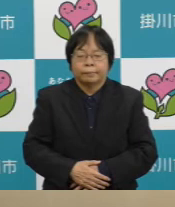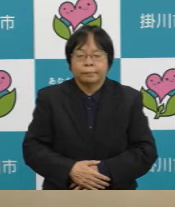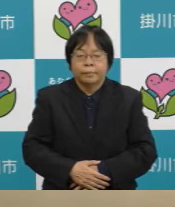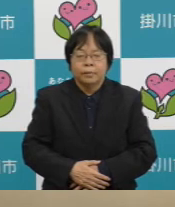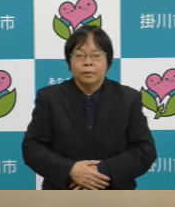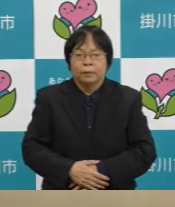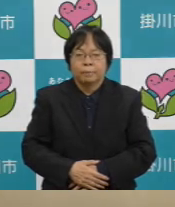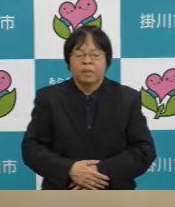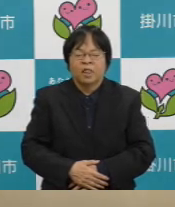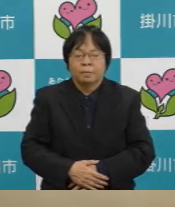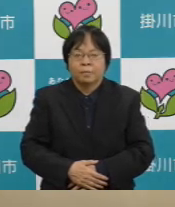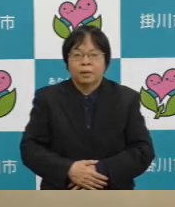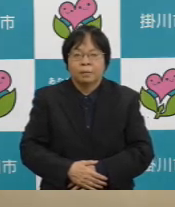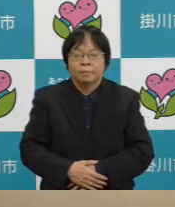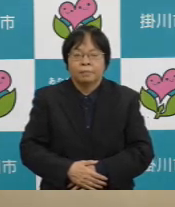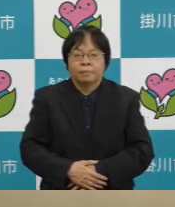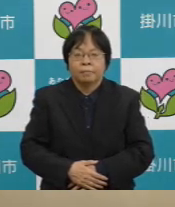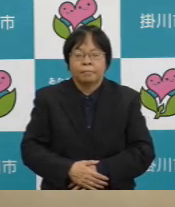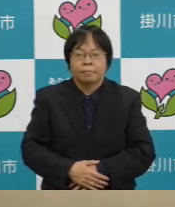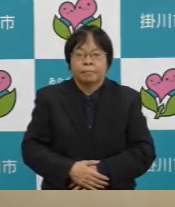まあ、そういう意味では、